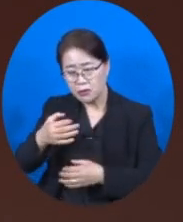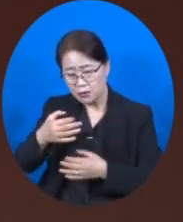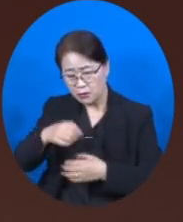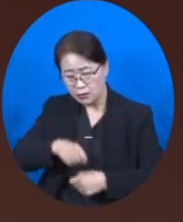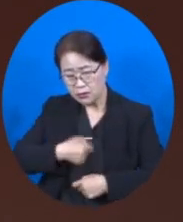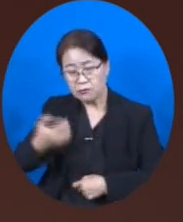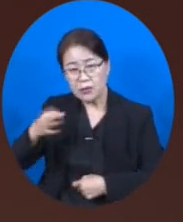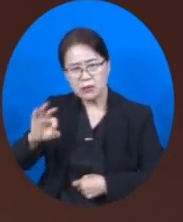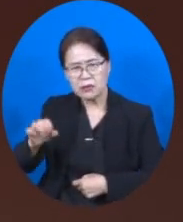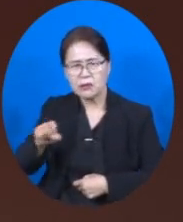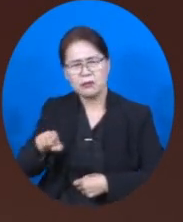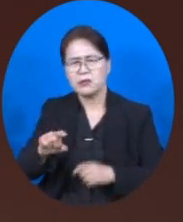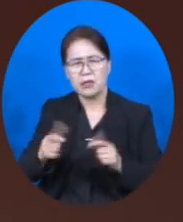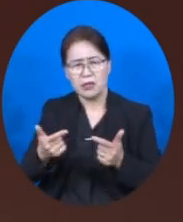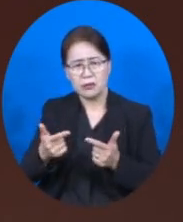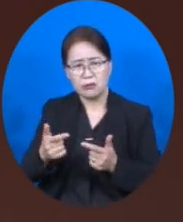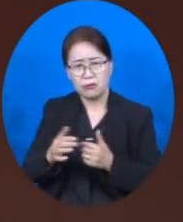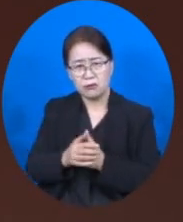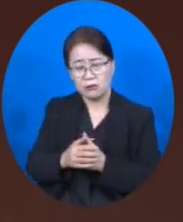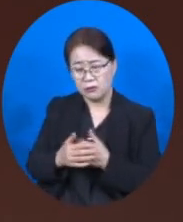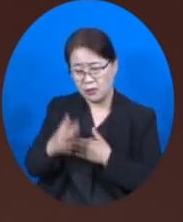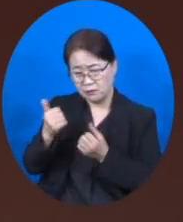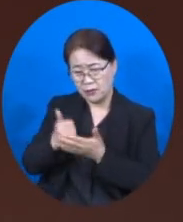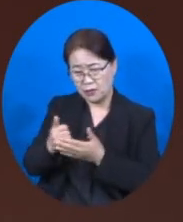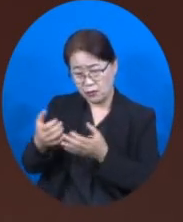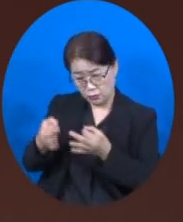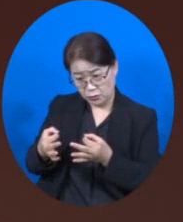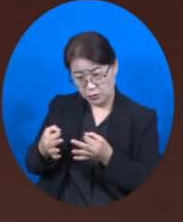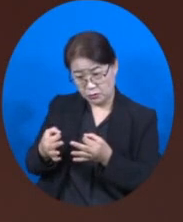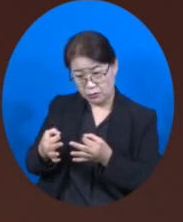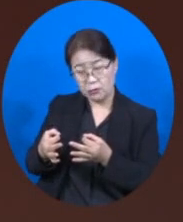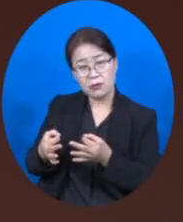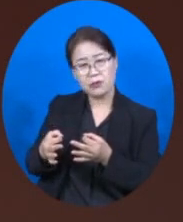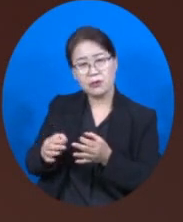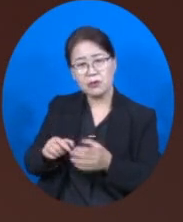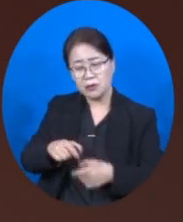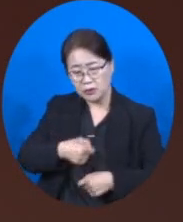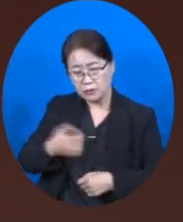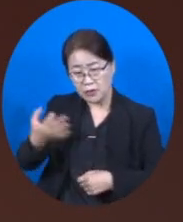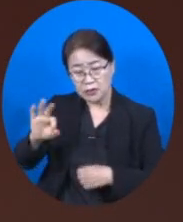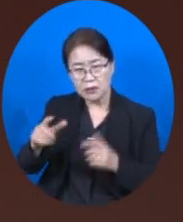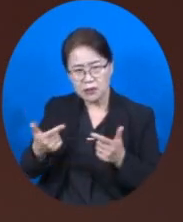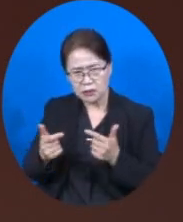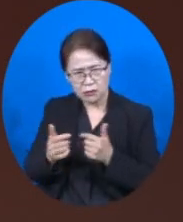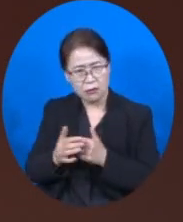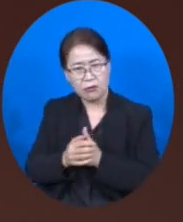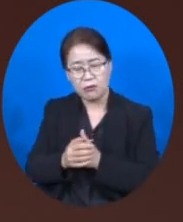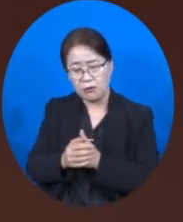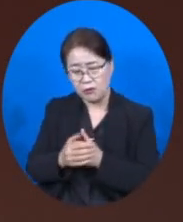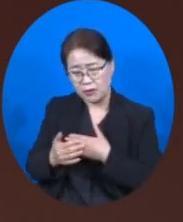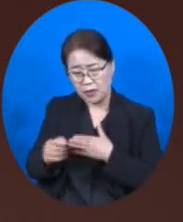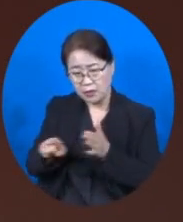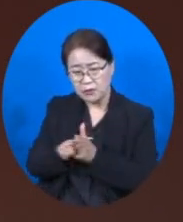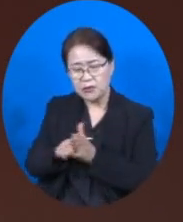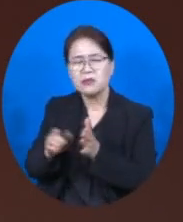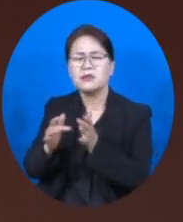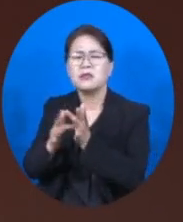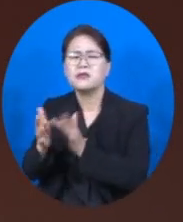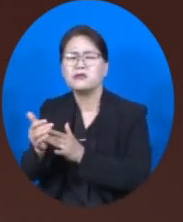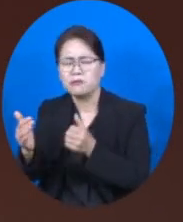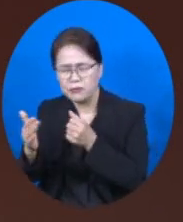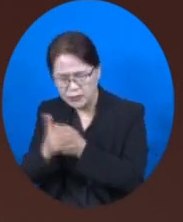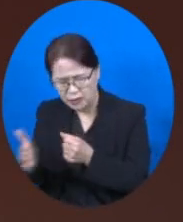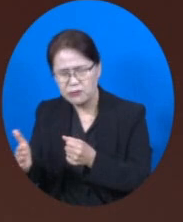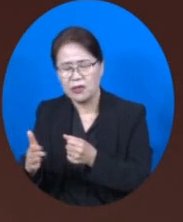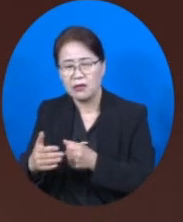하신 것이 아닙니다 하나님은 나를 보시고 의롭다 하신 것이 아니고 내가 믿는 예수님 때문에 나를 의롭다고 하시는 것이기